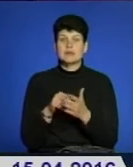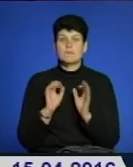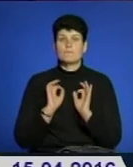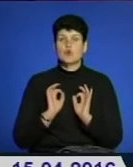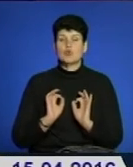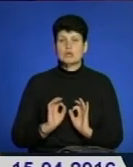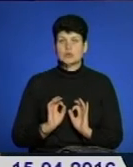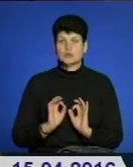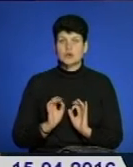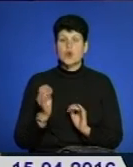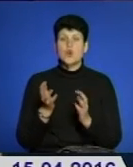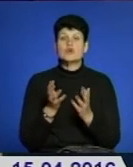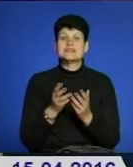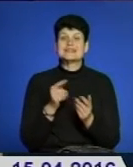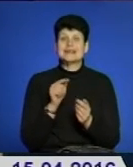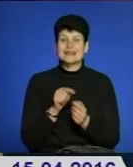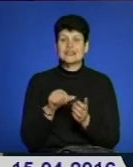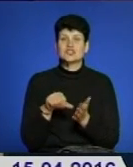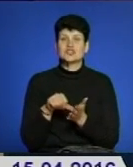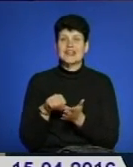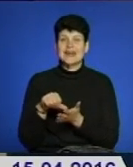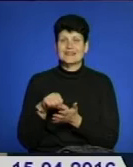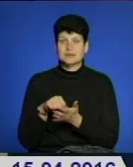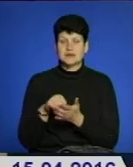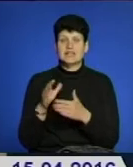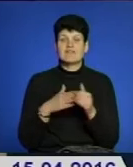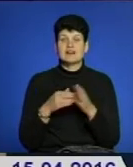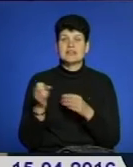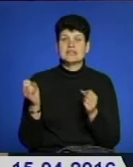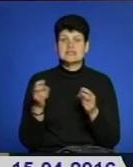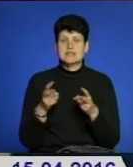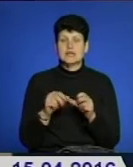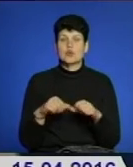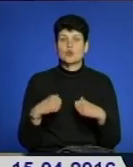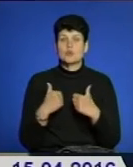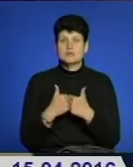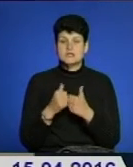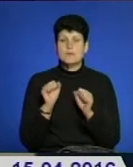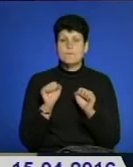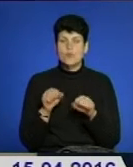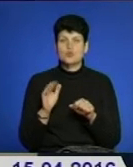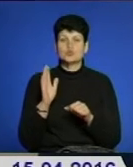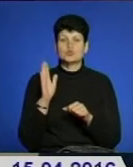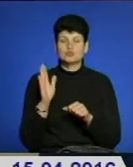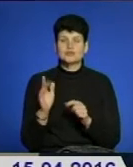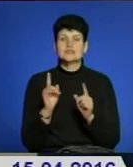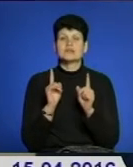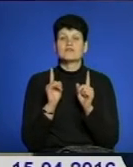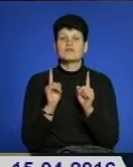прокуратури, оскільки членами кваліфікаційно-дисциплінарної комісії чи Ради прокурорів можуть бути